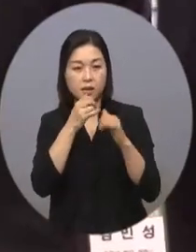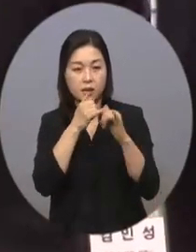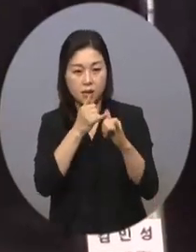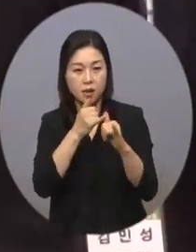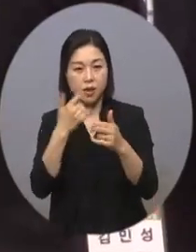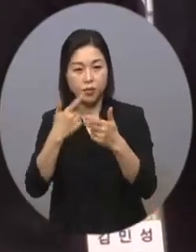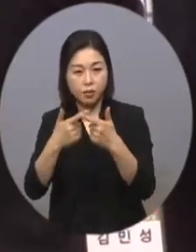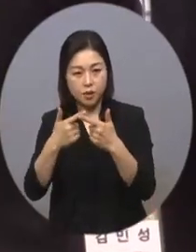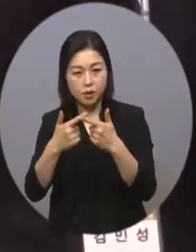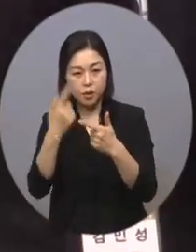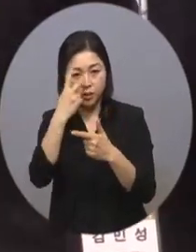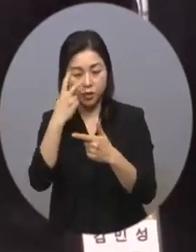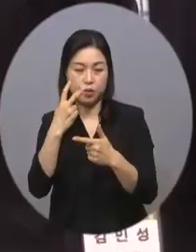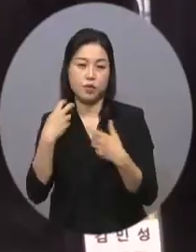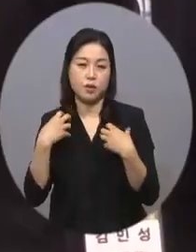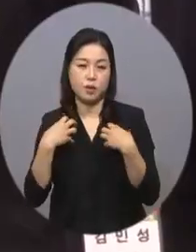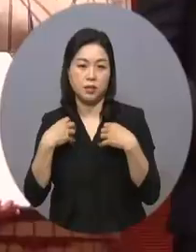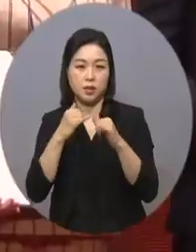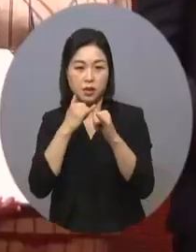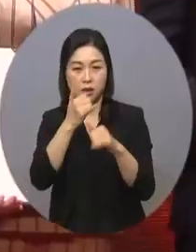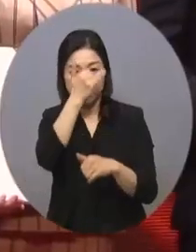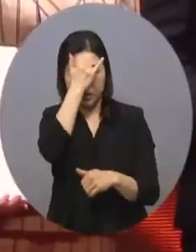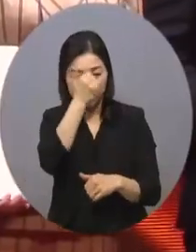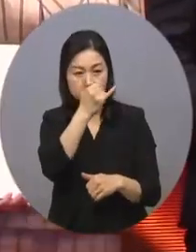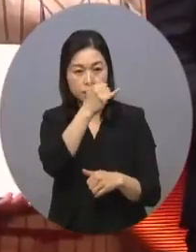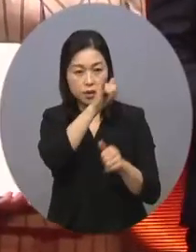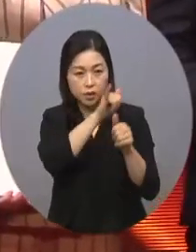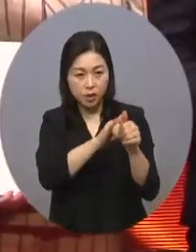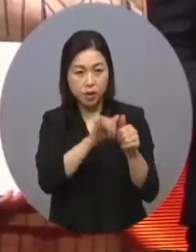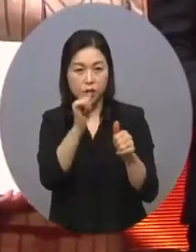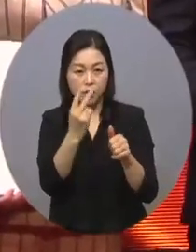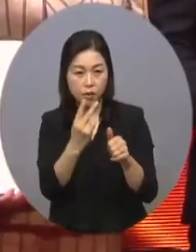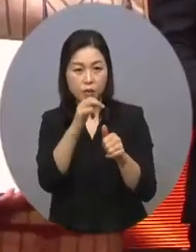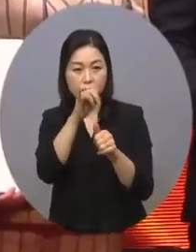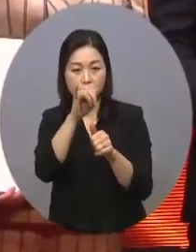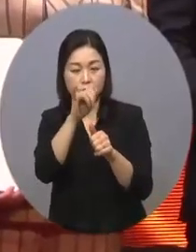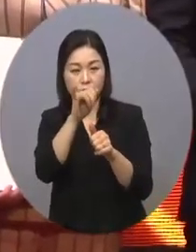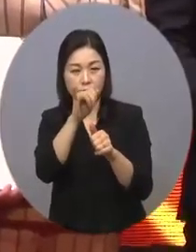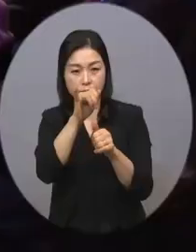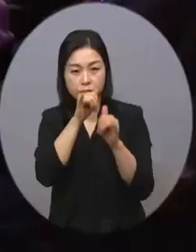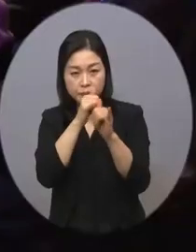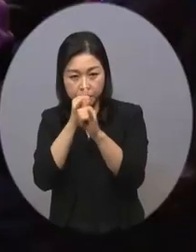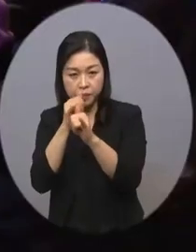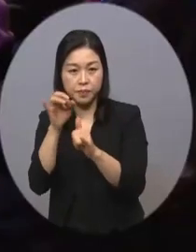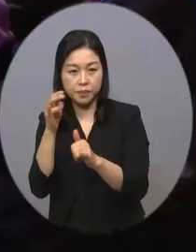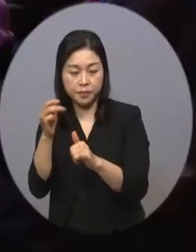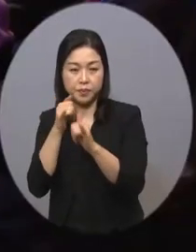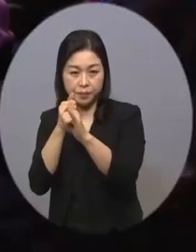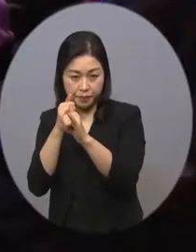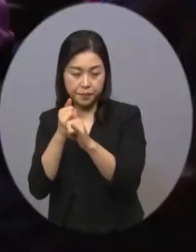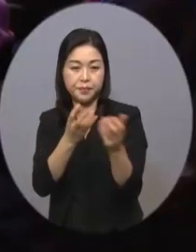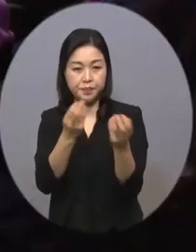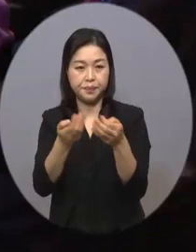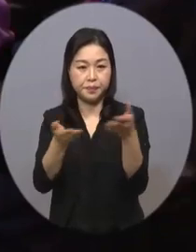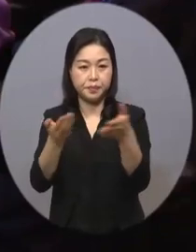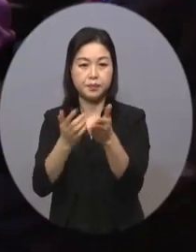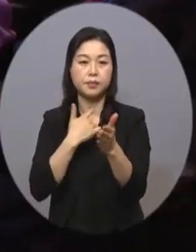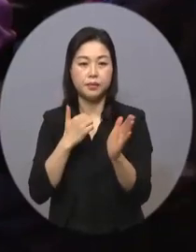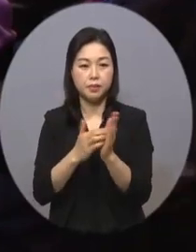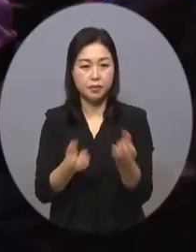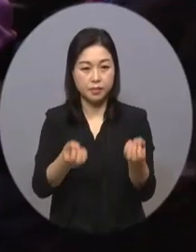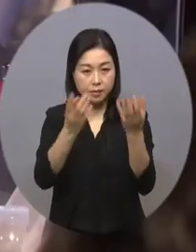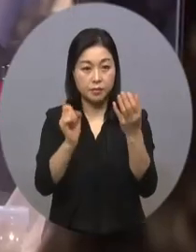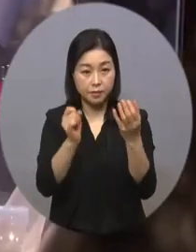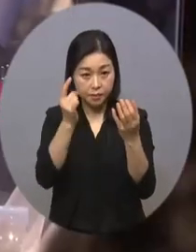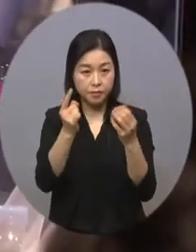교육감 감사장, 충효의 충상, 효상, 예상 등 다양한 상들이 수상자들에게 수여되었습니다. 이번 행사를